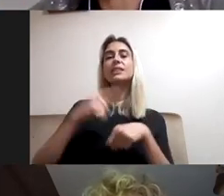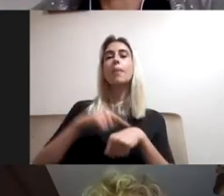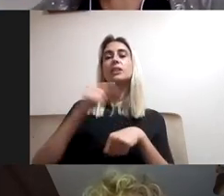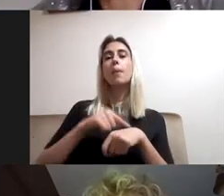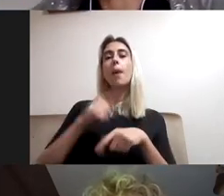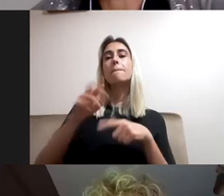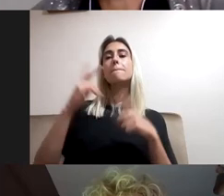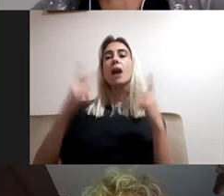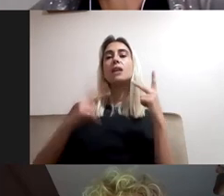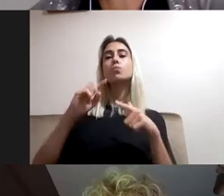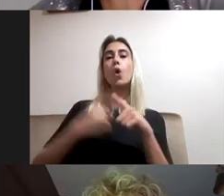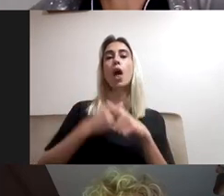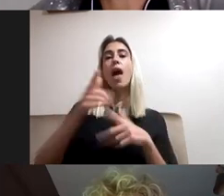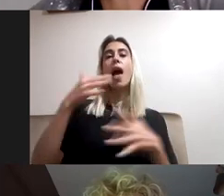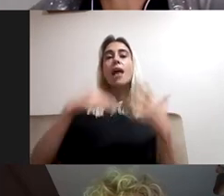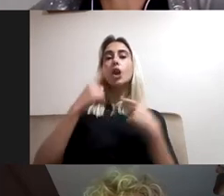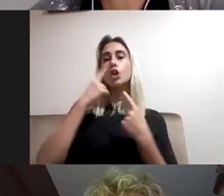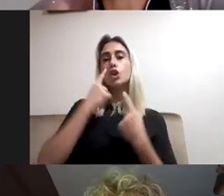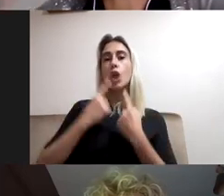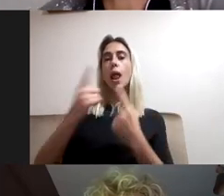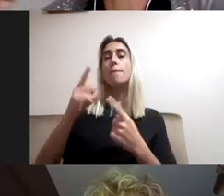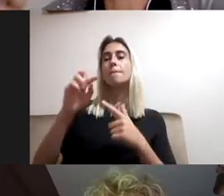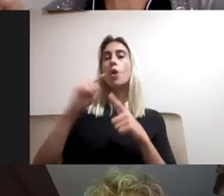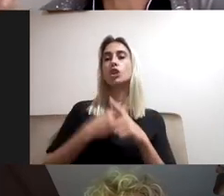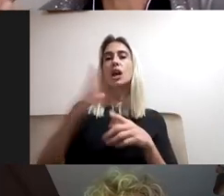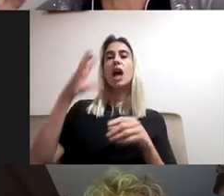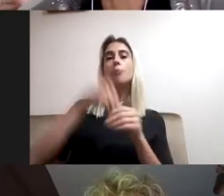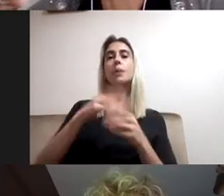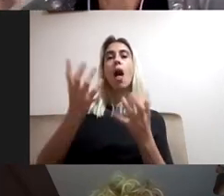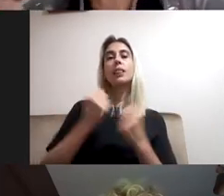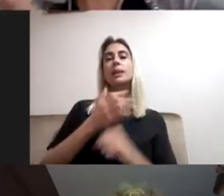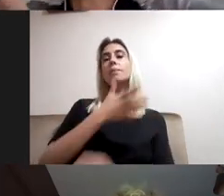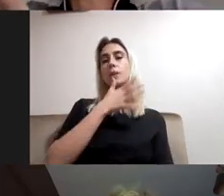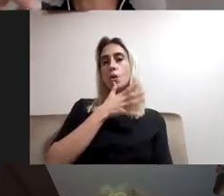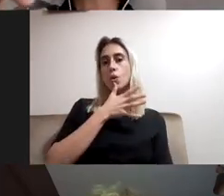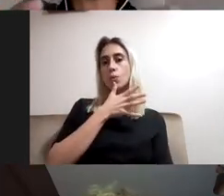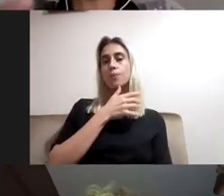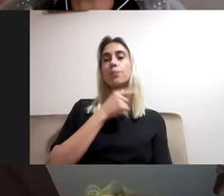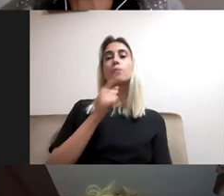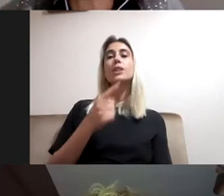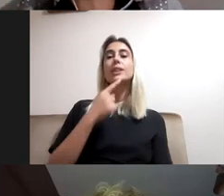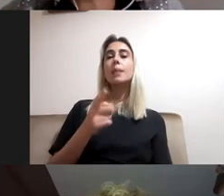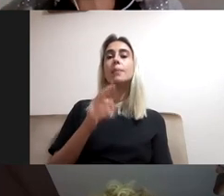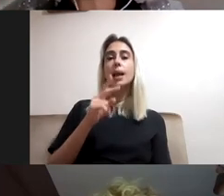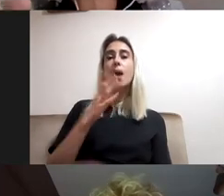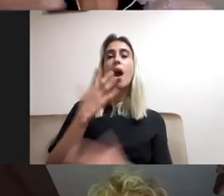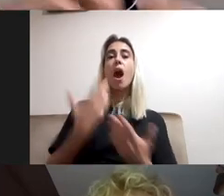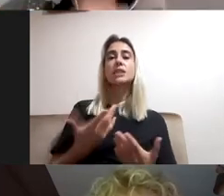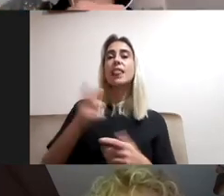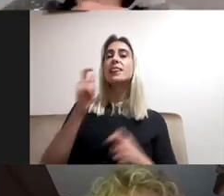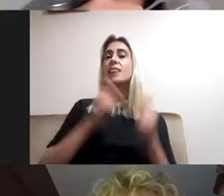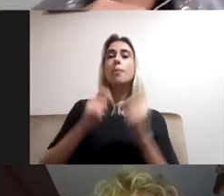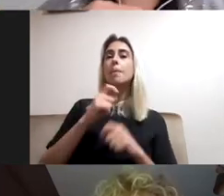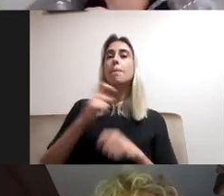şekilde, özellikle engellere yönelik projelerde kapsamı aldığını biliyorum fonları. Ama dediğim gibi bu aslında yaptığınız